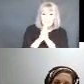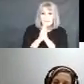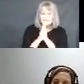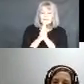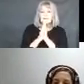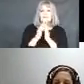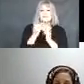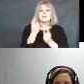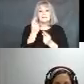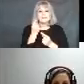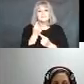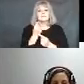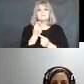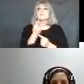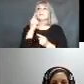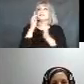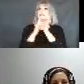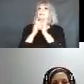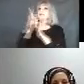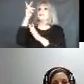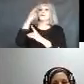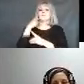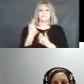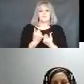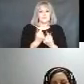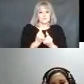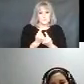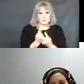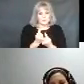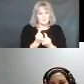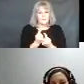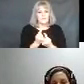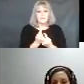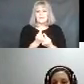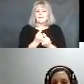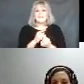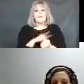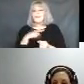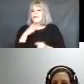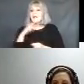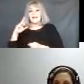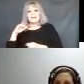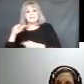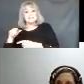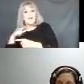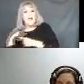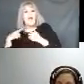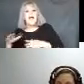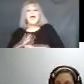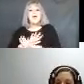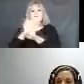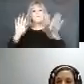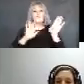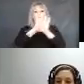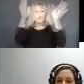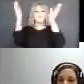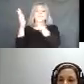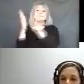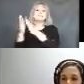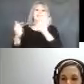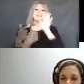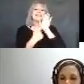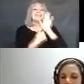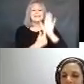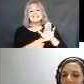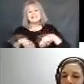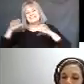Hulle het gebid dat die Here iets moet doen as hulle die woord verkondig. Dan moet die Here iets doen, saam met die woord. Wonders en